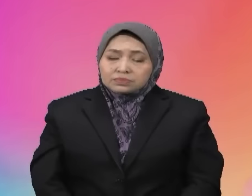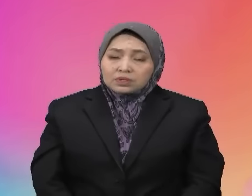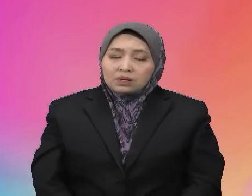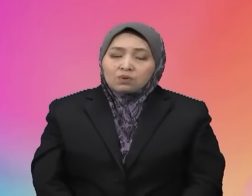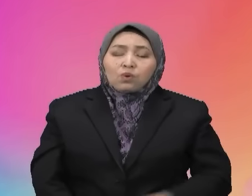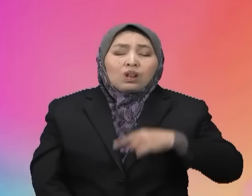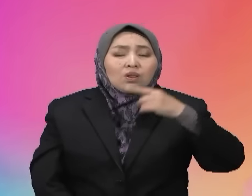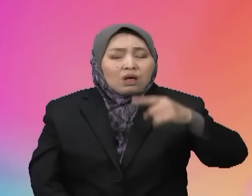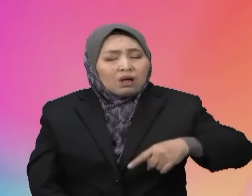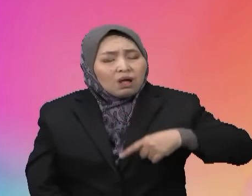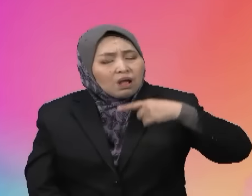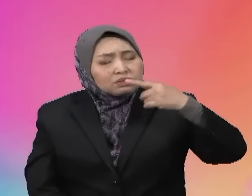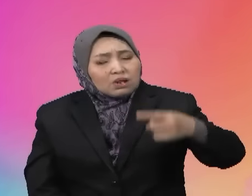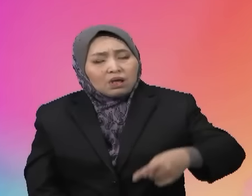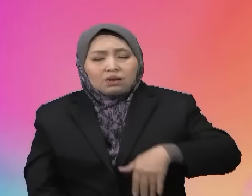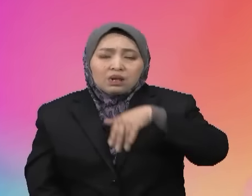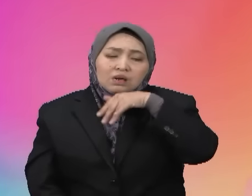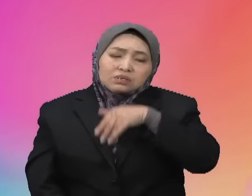Qul la